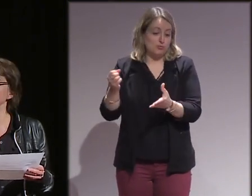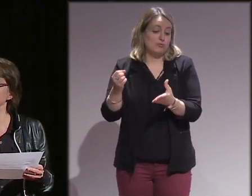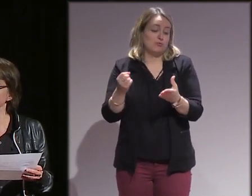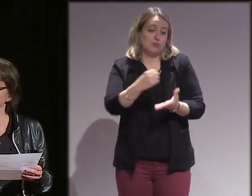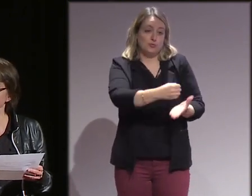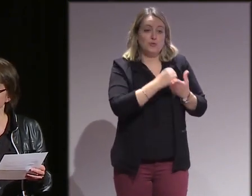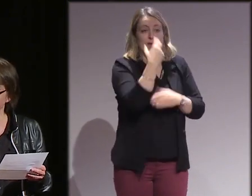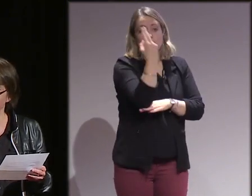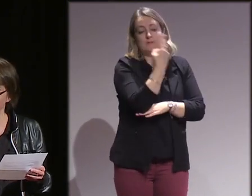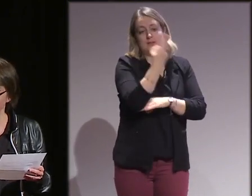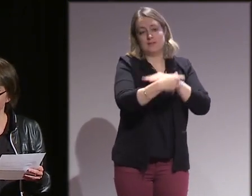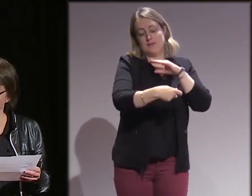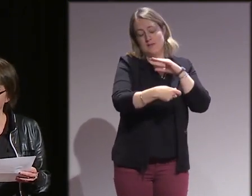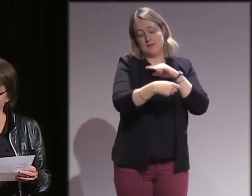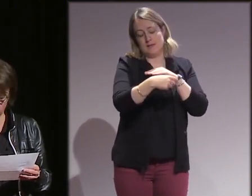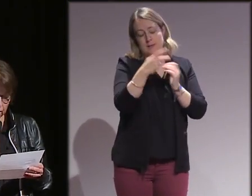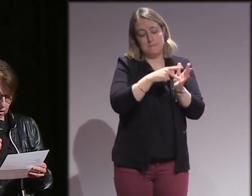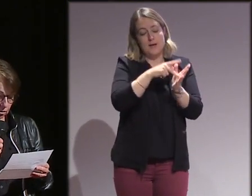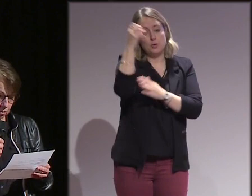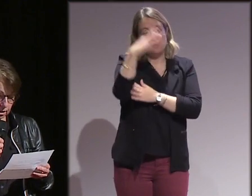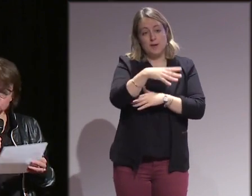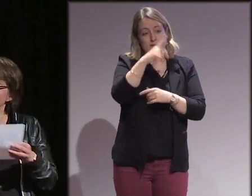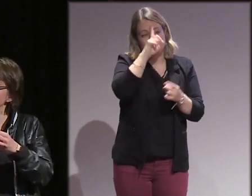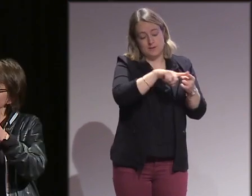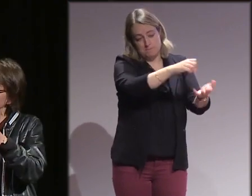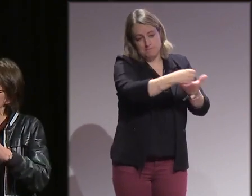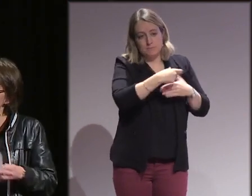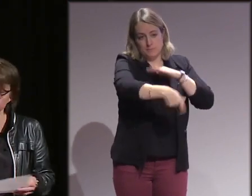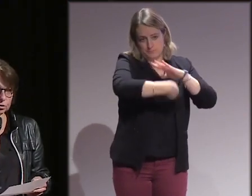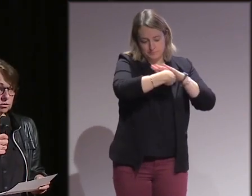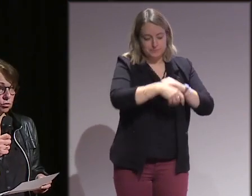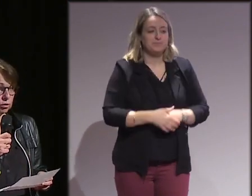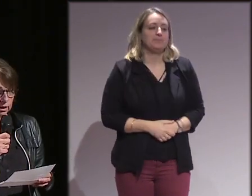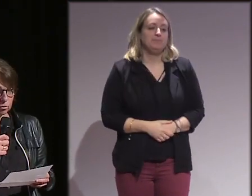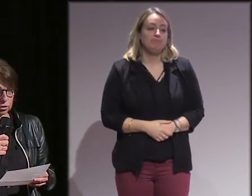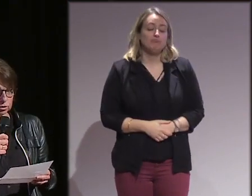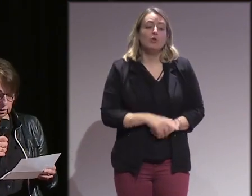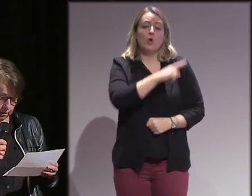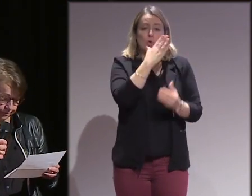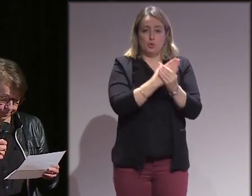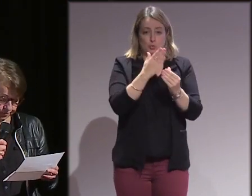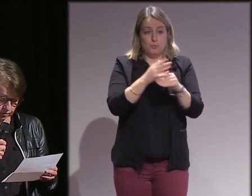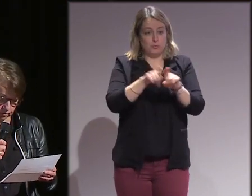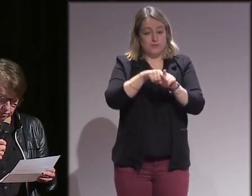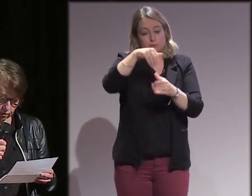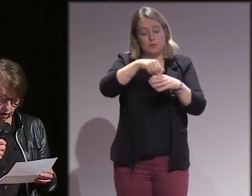financier de l'Université Paris Lumière. Les documents qui seront diffusés vont également être sous-titrés.